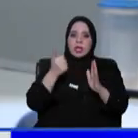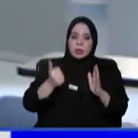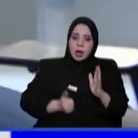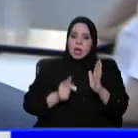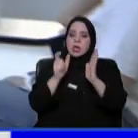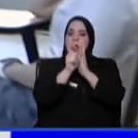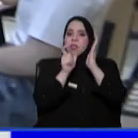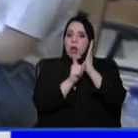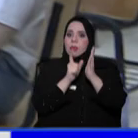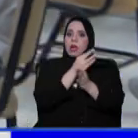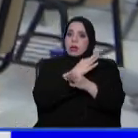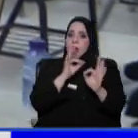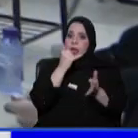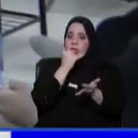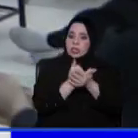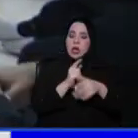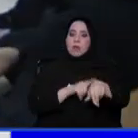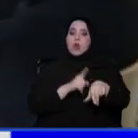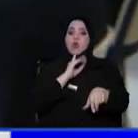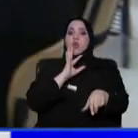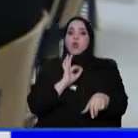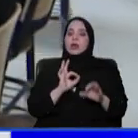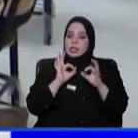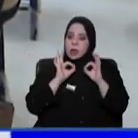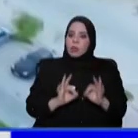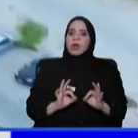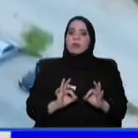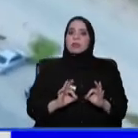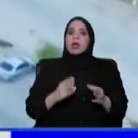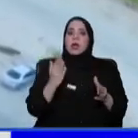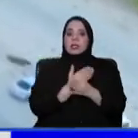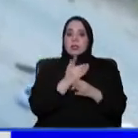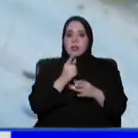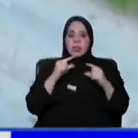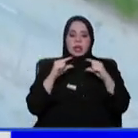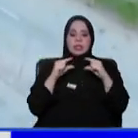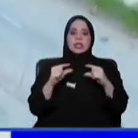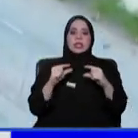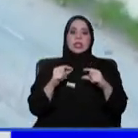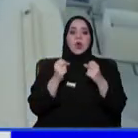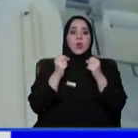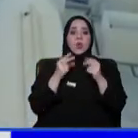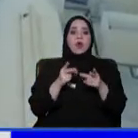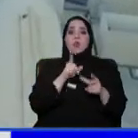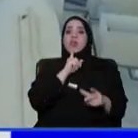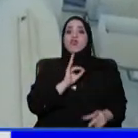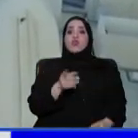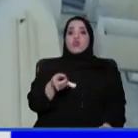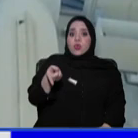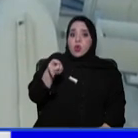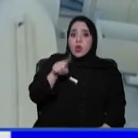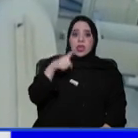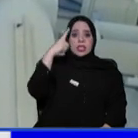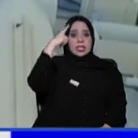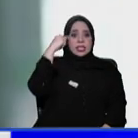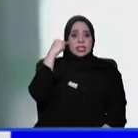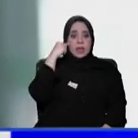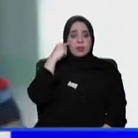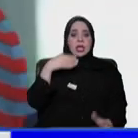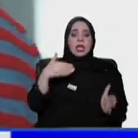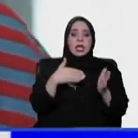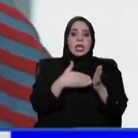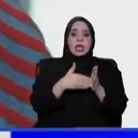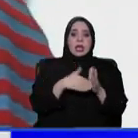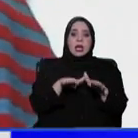لوائح جامعه البحرين وانظمتها والالتزام بالمواعيد المقرره لتثبيت القبول حتى يوم غد السبت